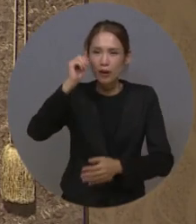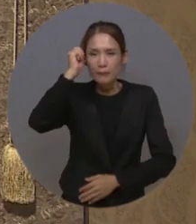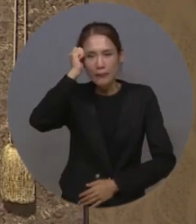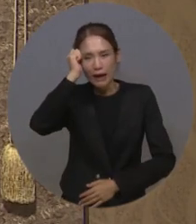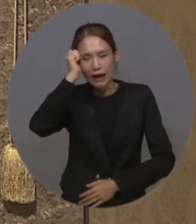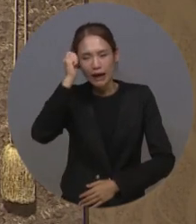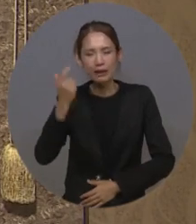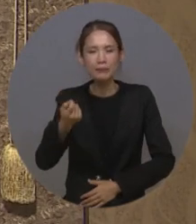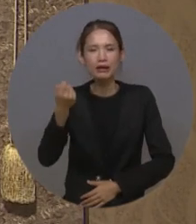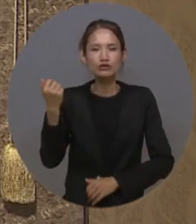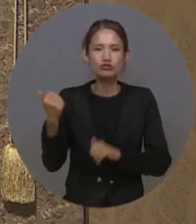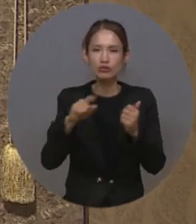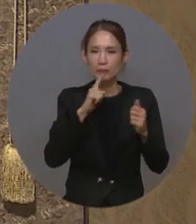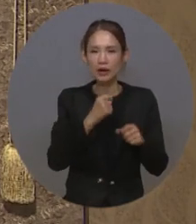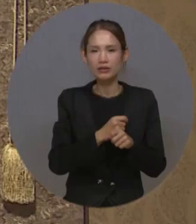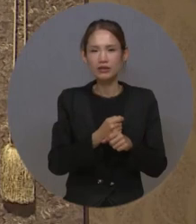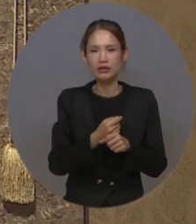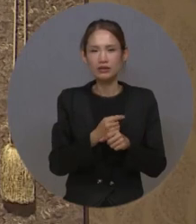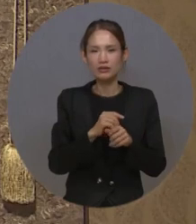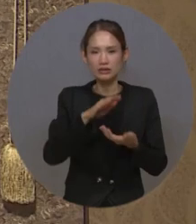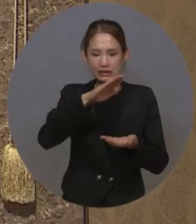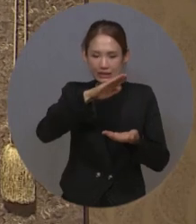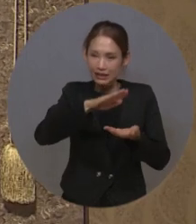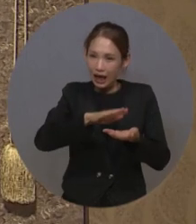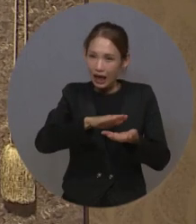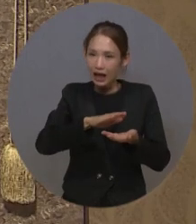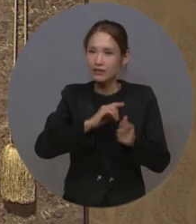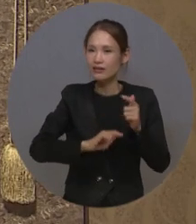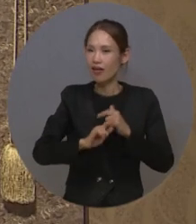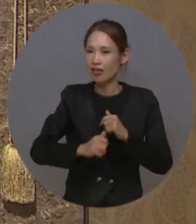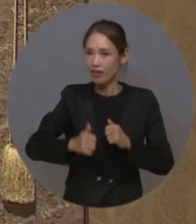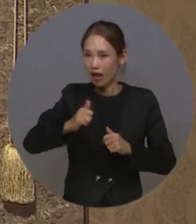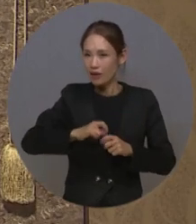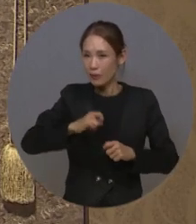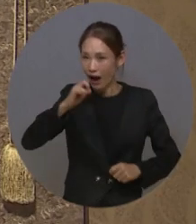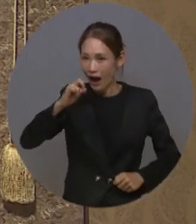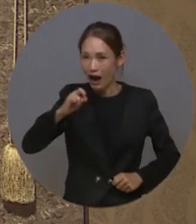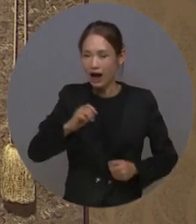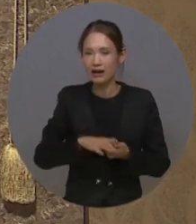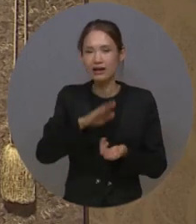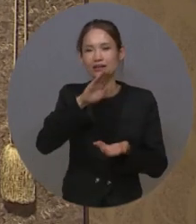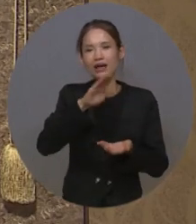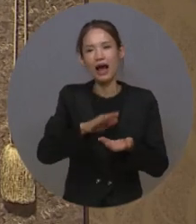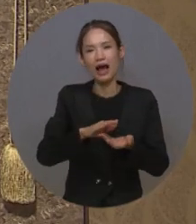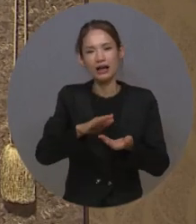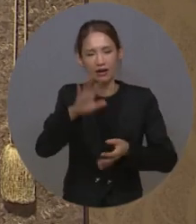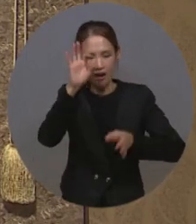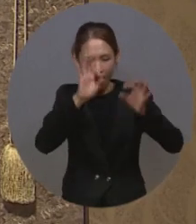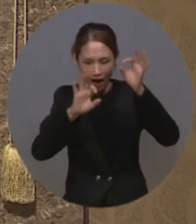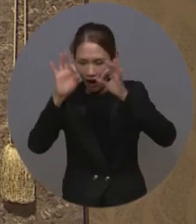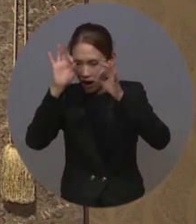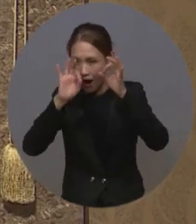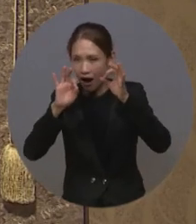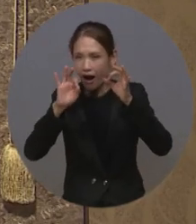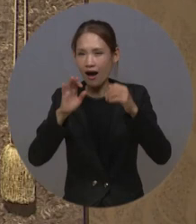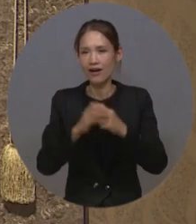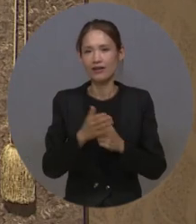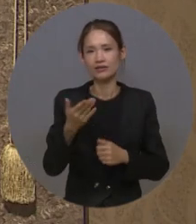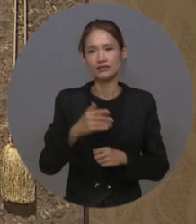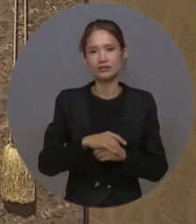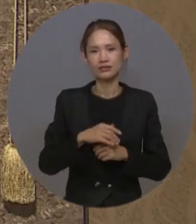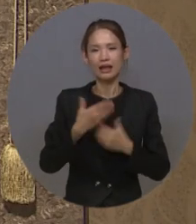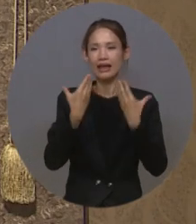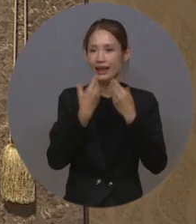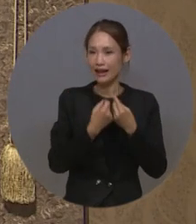이제 들으니까 사람들이 낮은 베개는 오래 살지 않을까라고 생각해서 또 낮은 베개를 또 그렇게 찾더라고요. 네. 근데 신발을